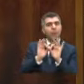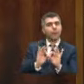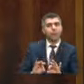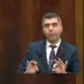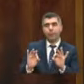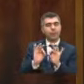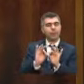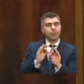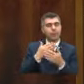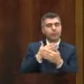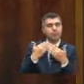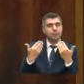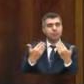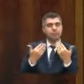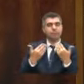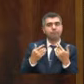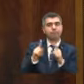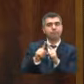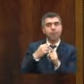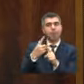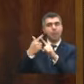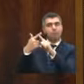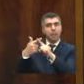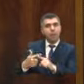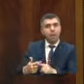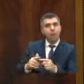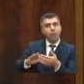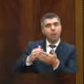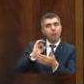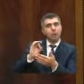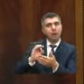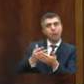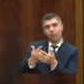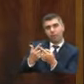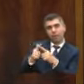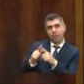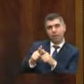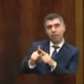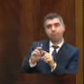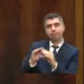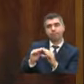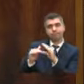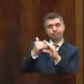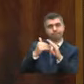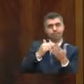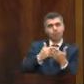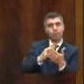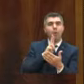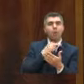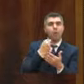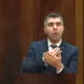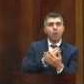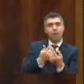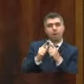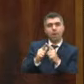الفعلية لهذا الحرص والمجهود المالي والمادي والتنظيمي الذي تقدمه الحكومة وأعضاءها في